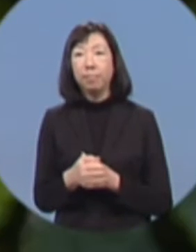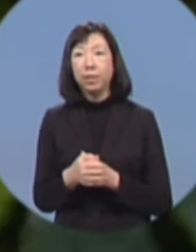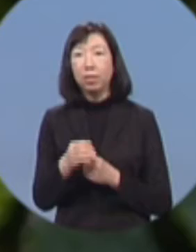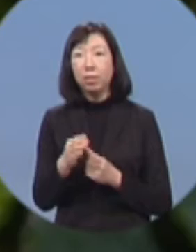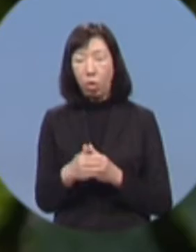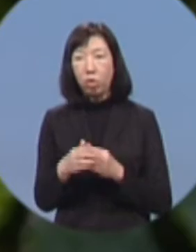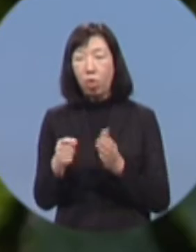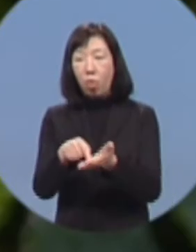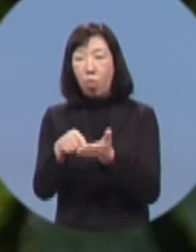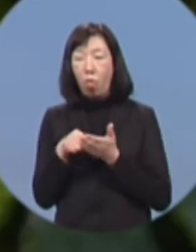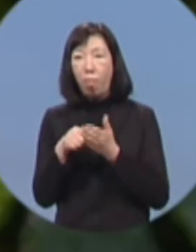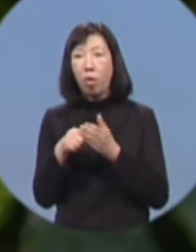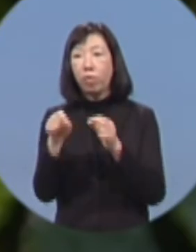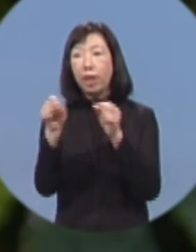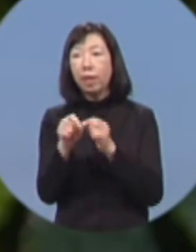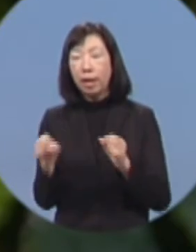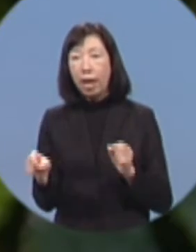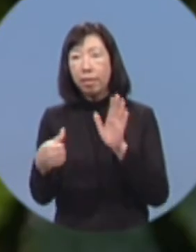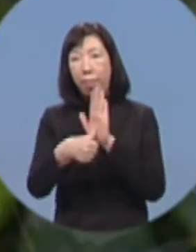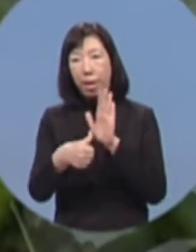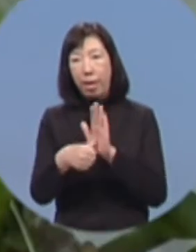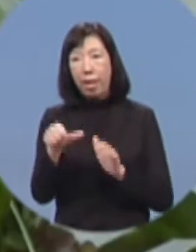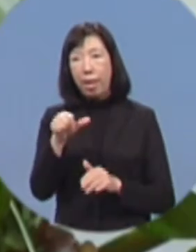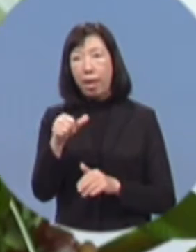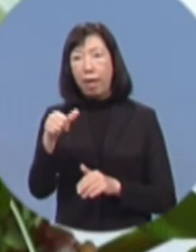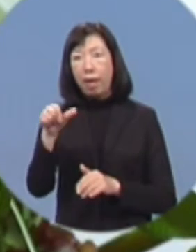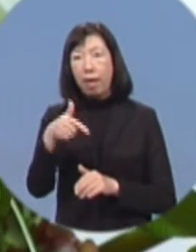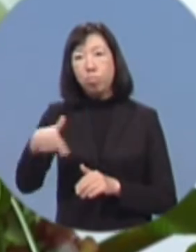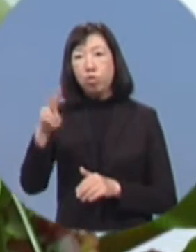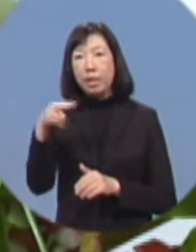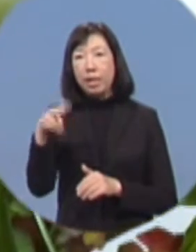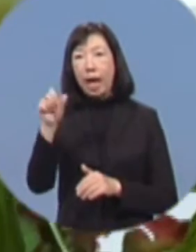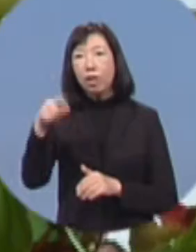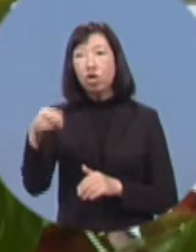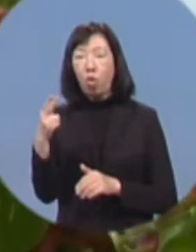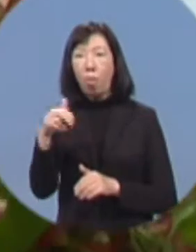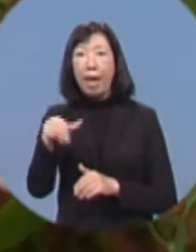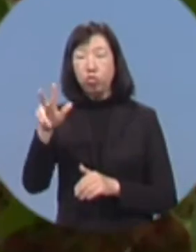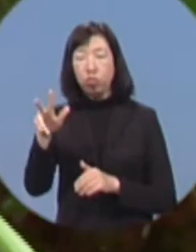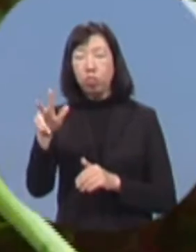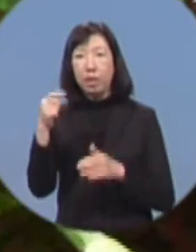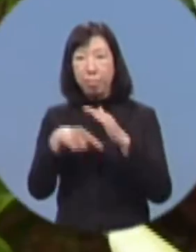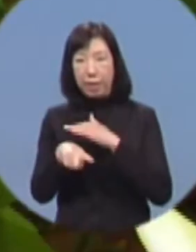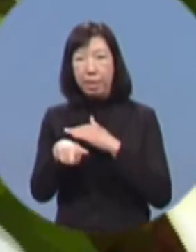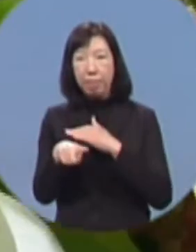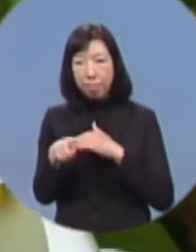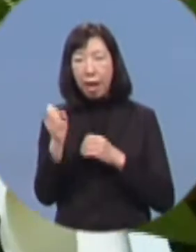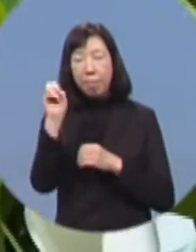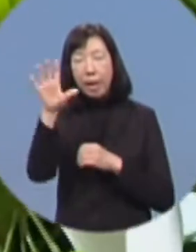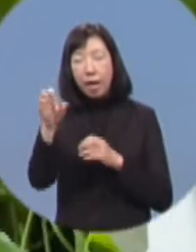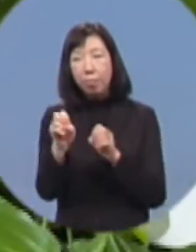公募の結果決定した愛称ブリリアントベルには、未来を輝かせる新しい門出